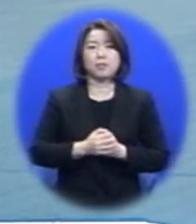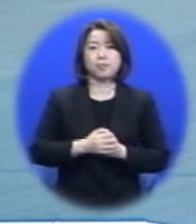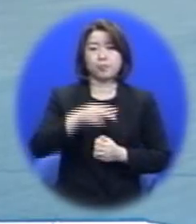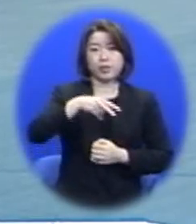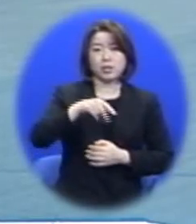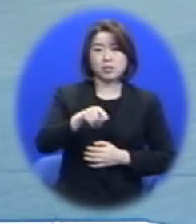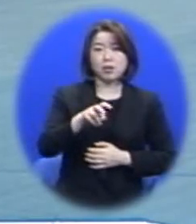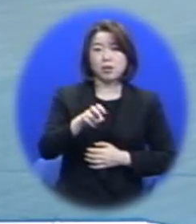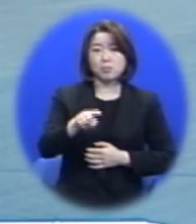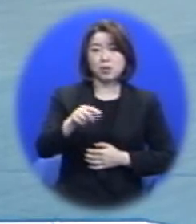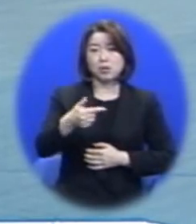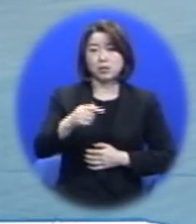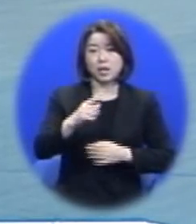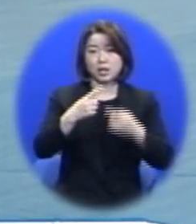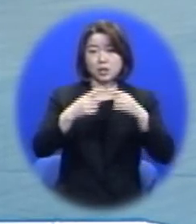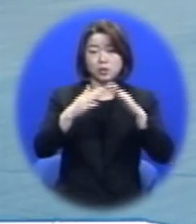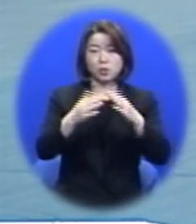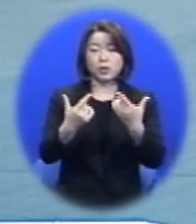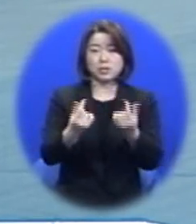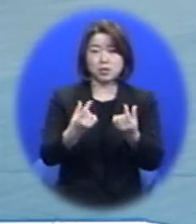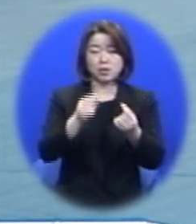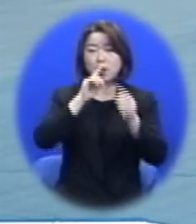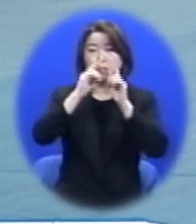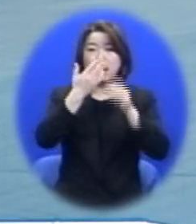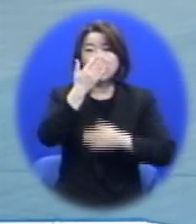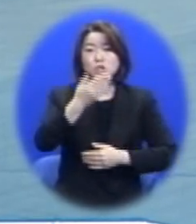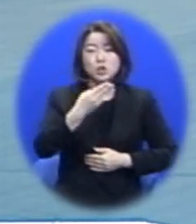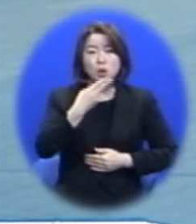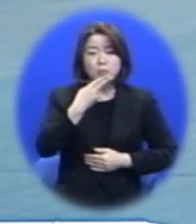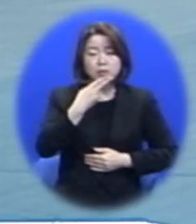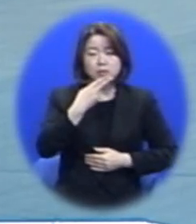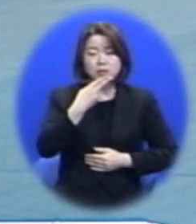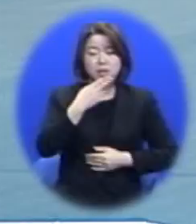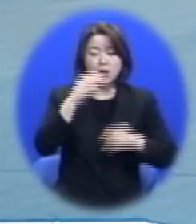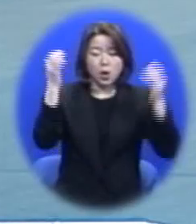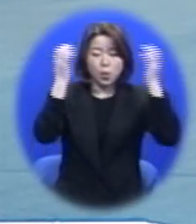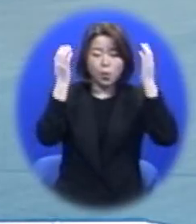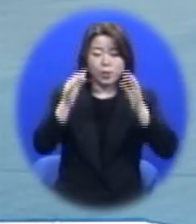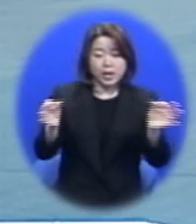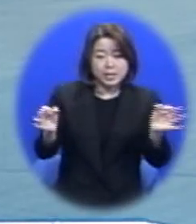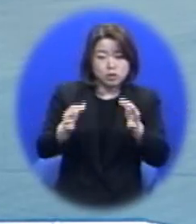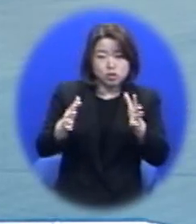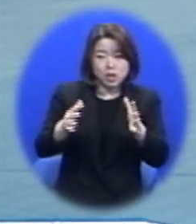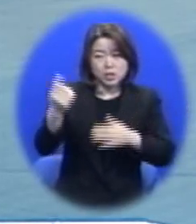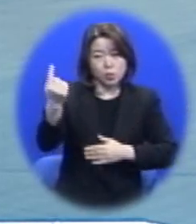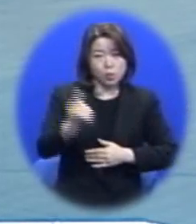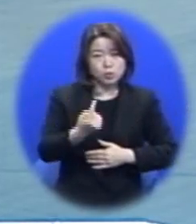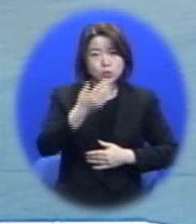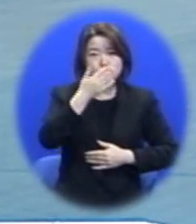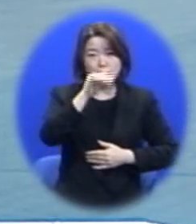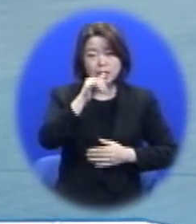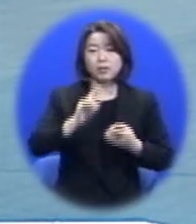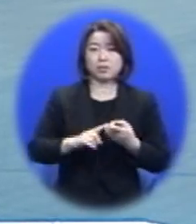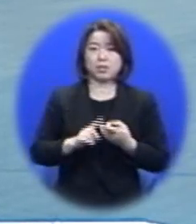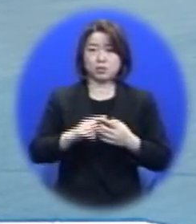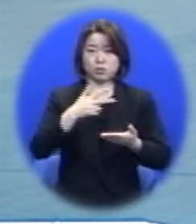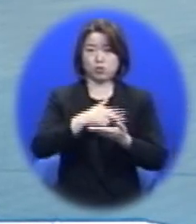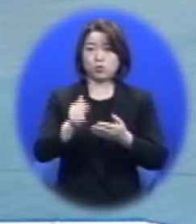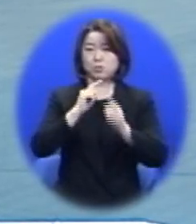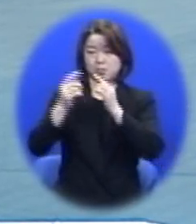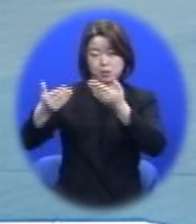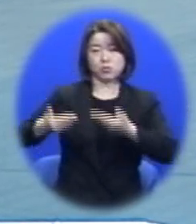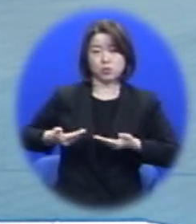서머나 교회처럼 말할 수 없는 고난의 순간이 올 수 있다는 것을 주님은 말씀하고